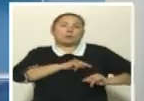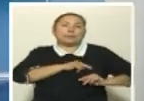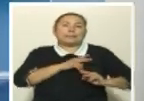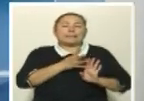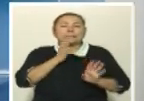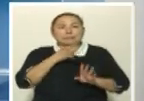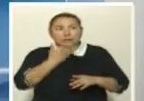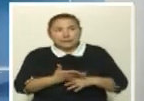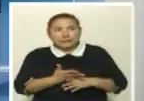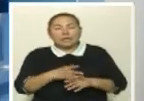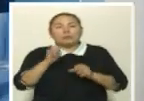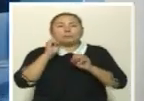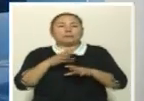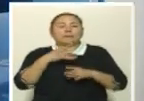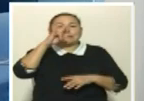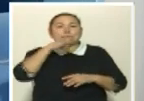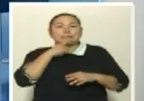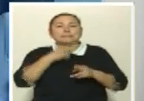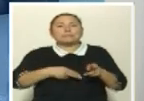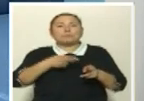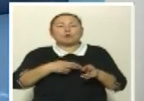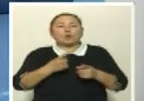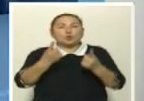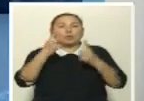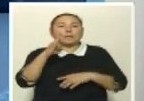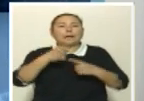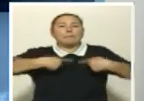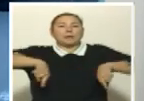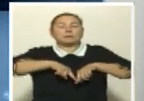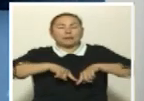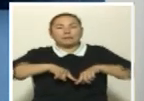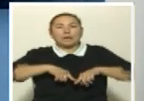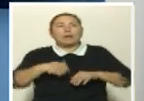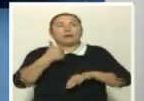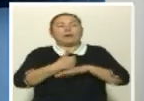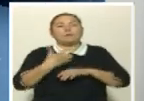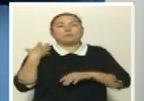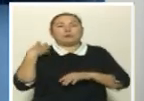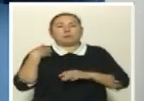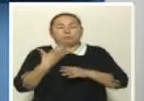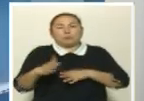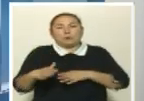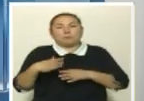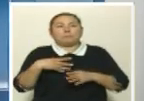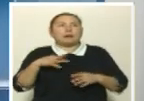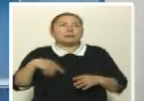станци тазан те Компани акци